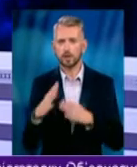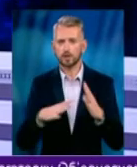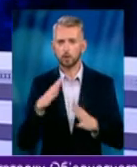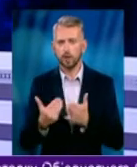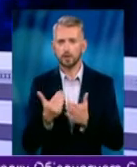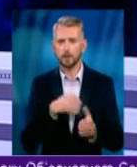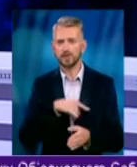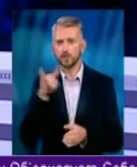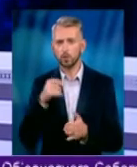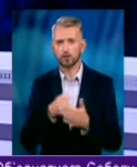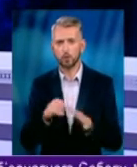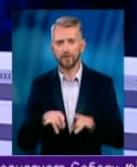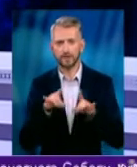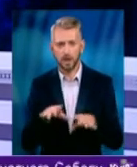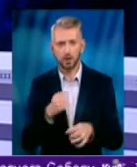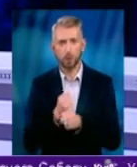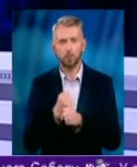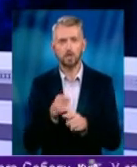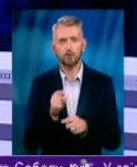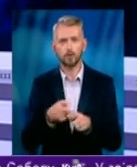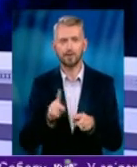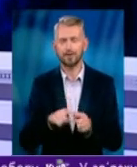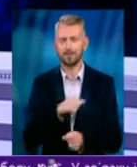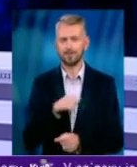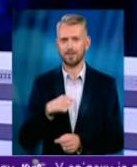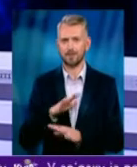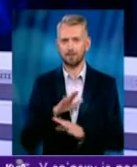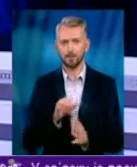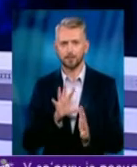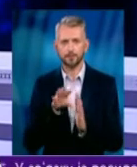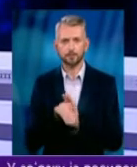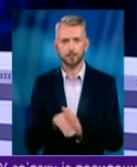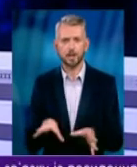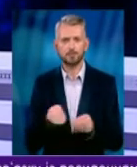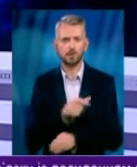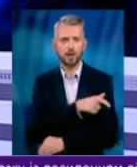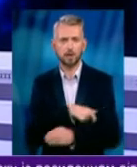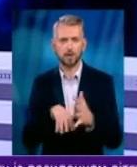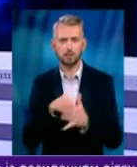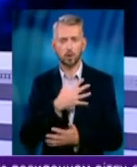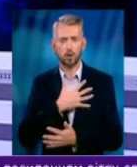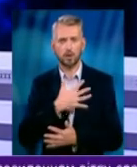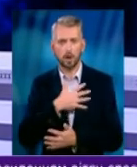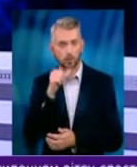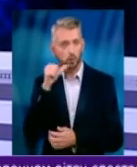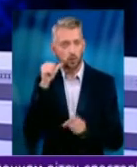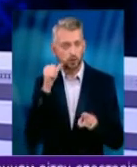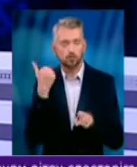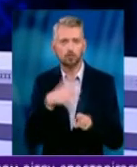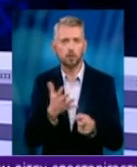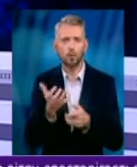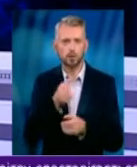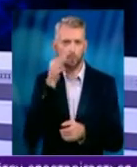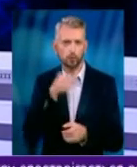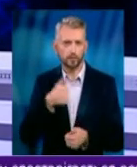тренування перед відльотом до Австралії. Робили вони це не самі. До них приєднався співкапітан збірної Канади, який торік вже отримав досвід